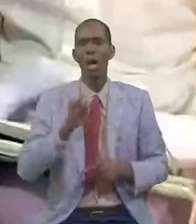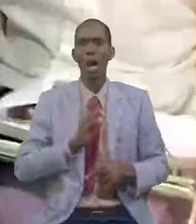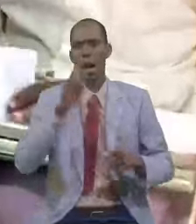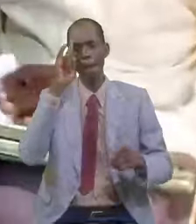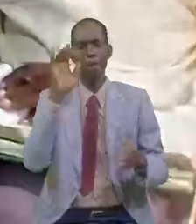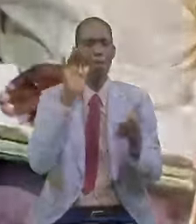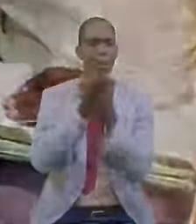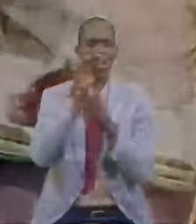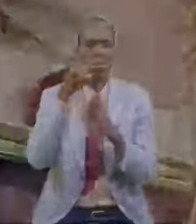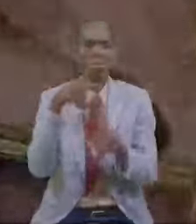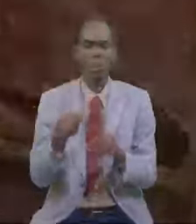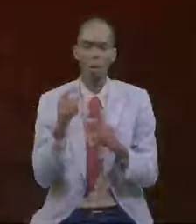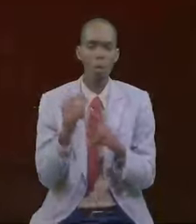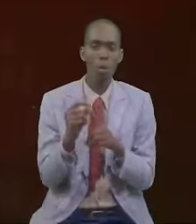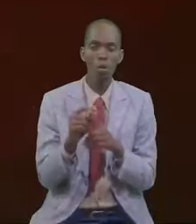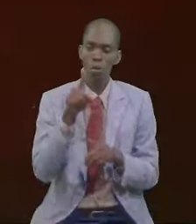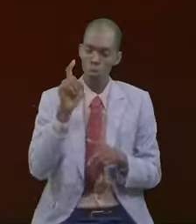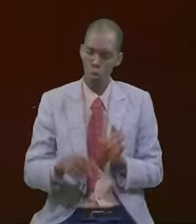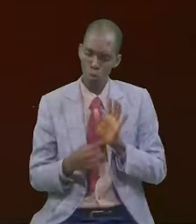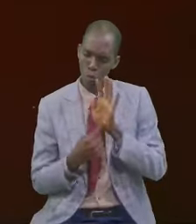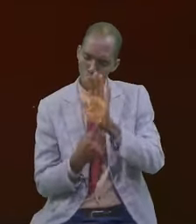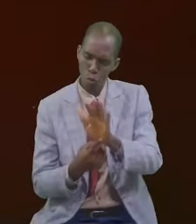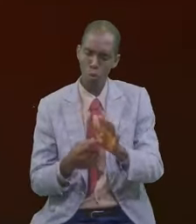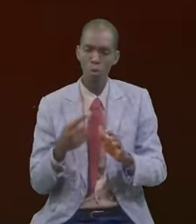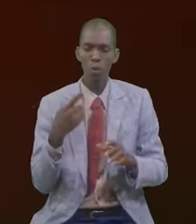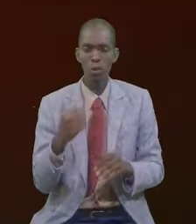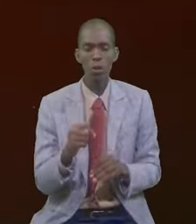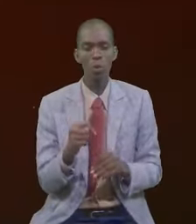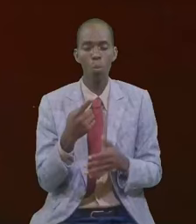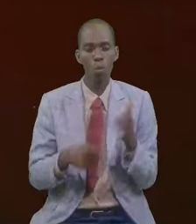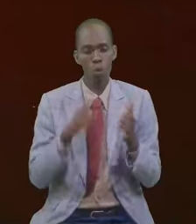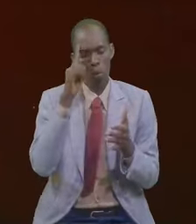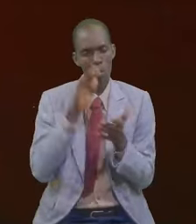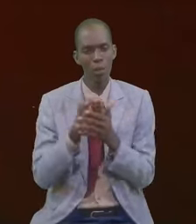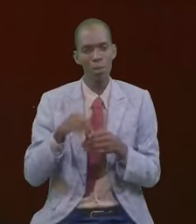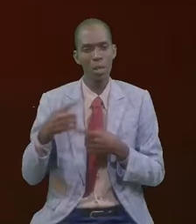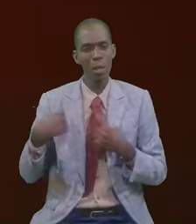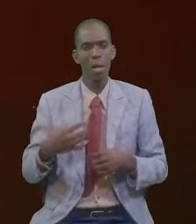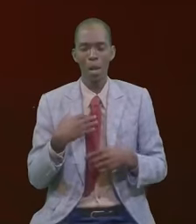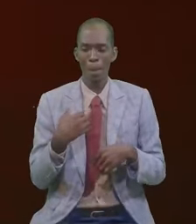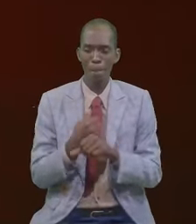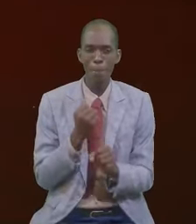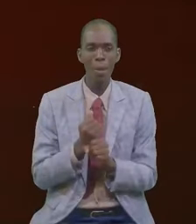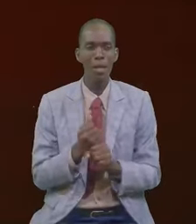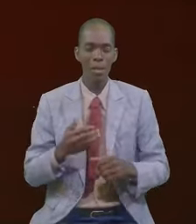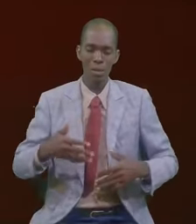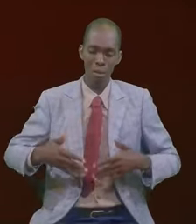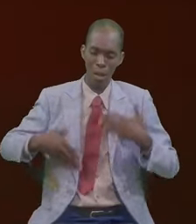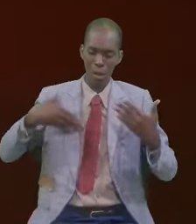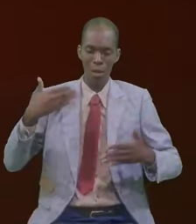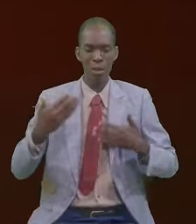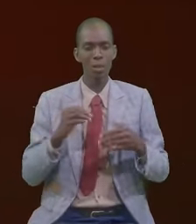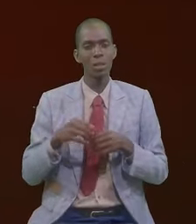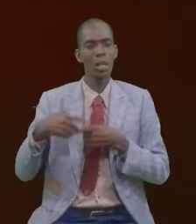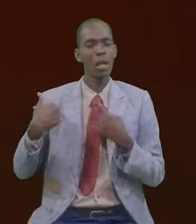n'est pas seulement de croire aux doctrines. Vivons selon les doctrines et d'amener la joie dans